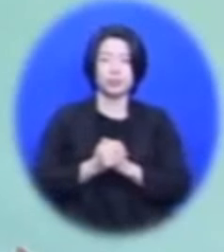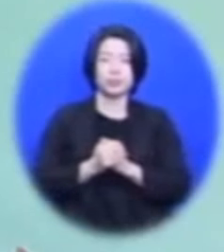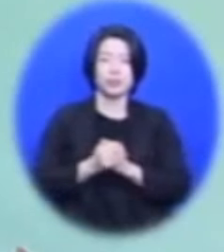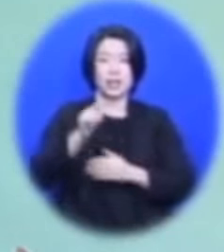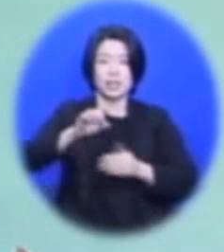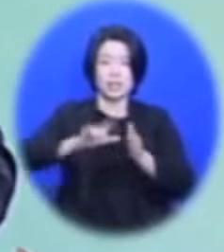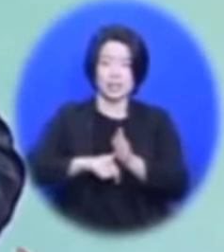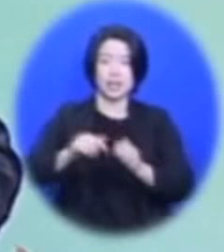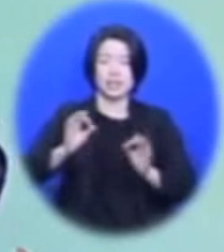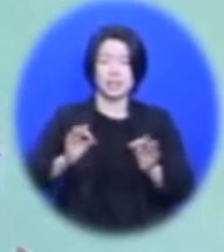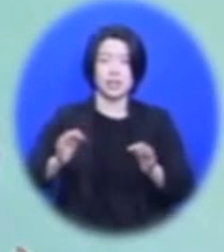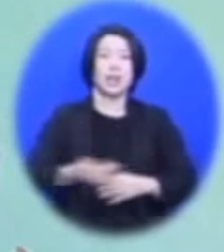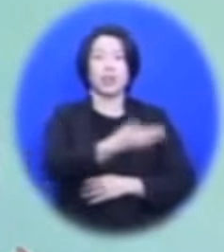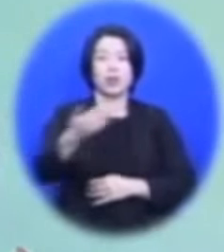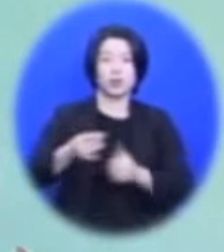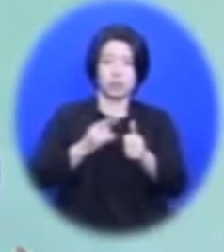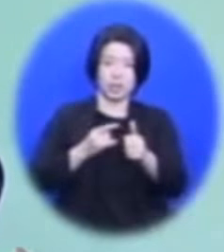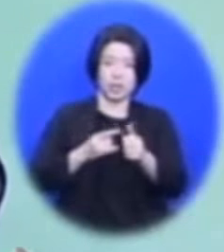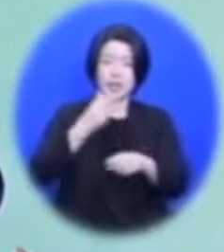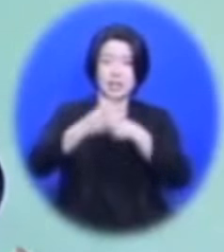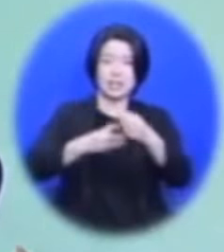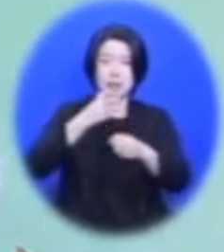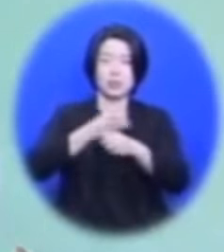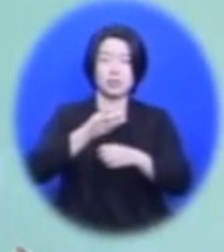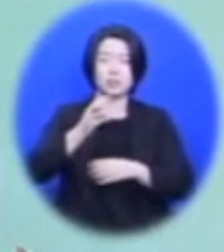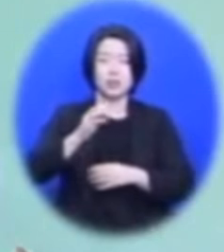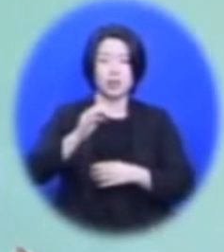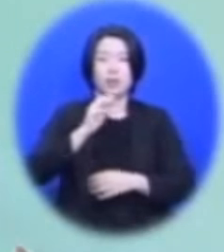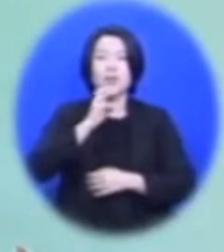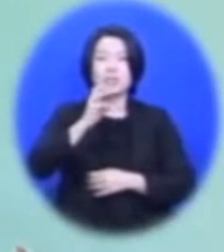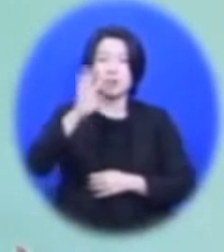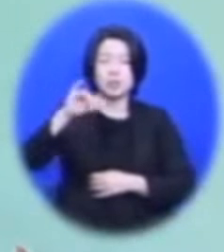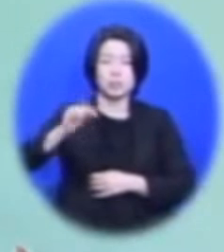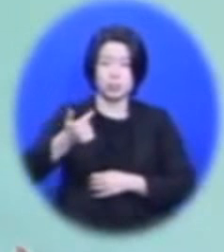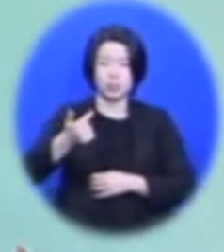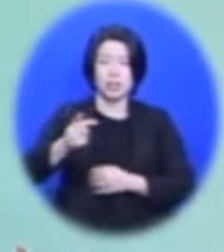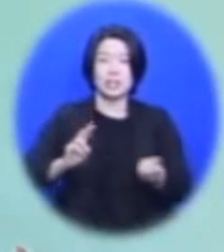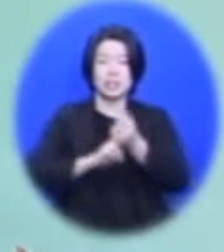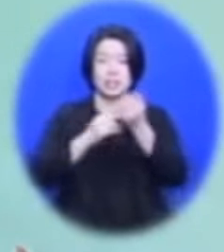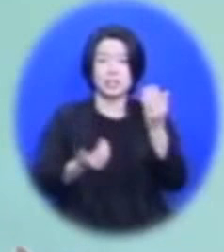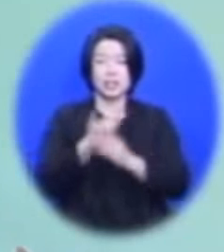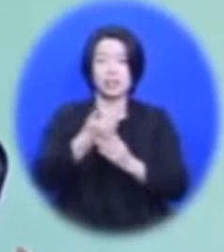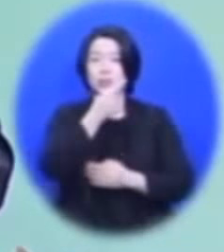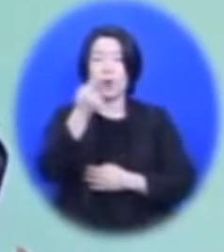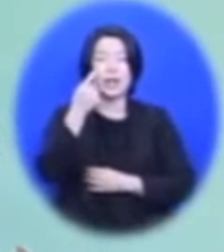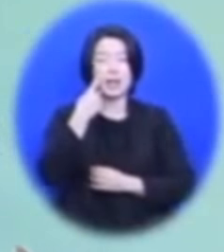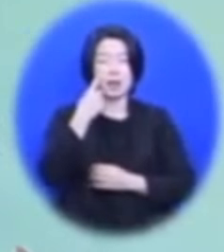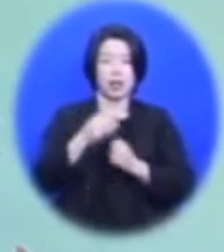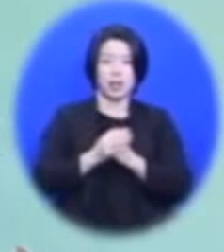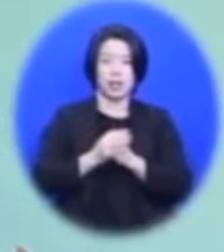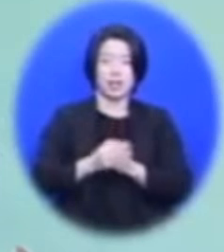이 시간에 이제 여러분에게 30분의 기적이 일어났는지 한번 확인해 보았으면 좋겠어요. 설교한 지